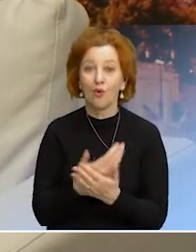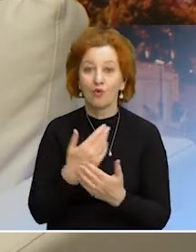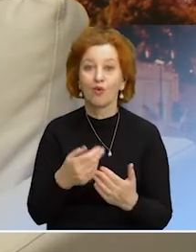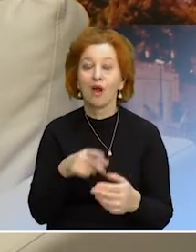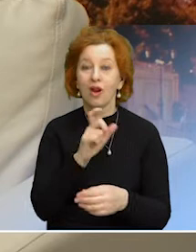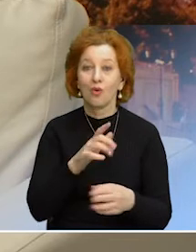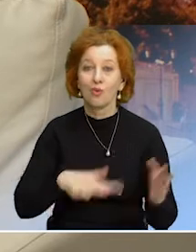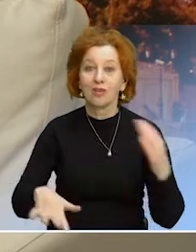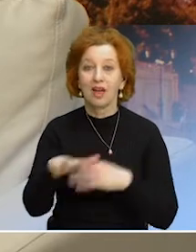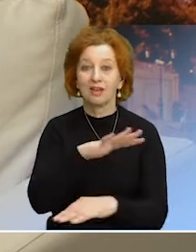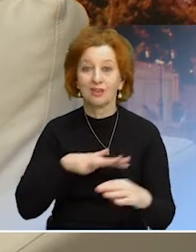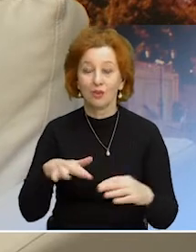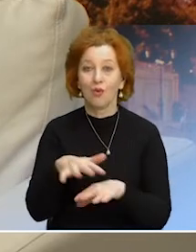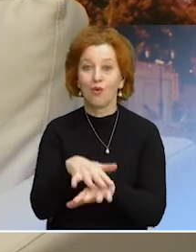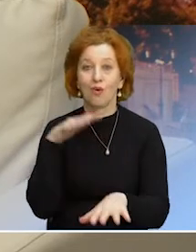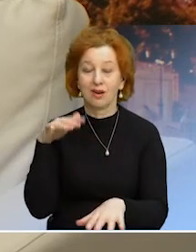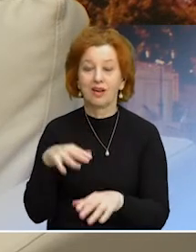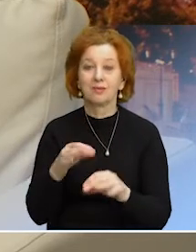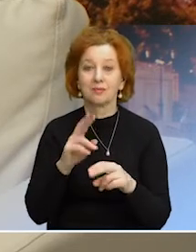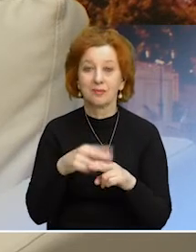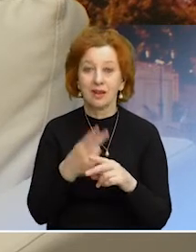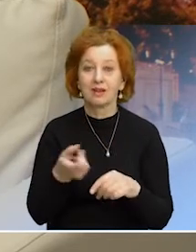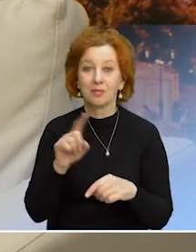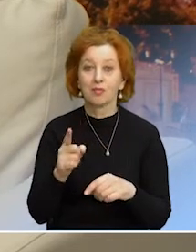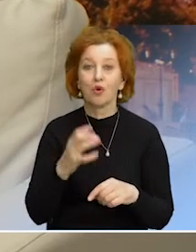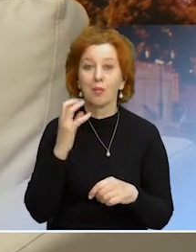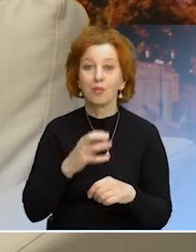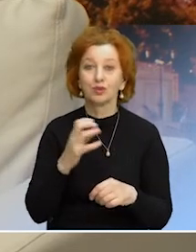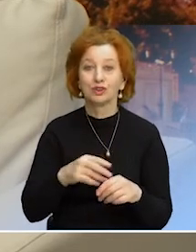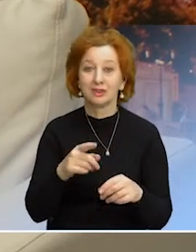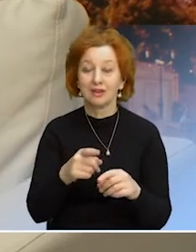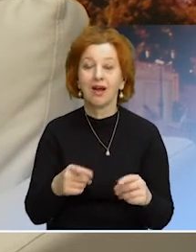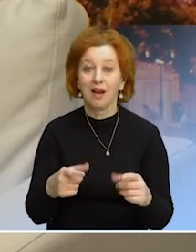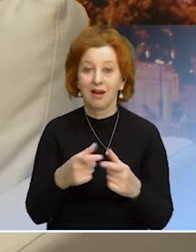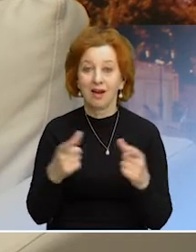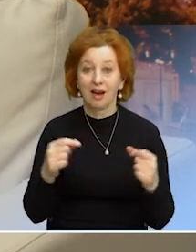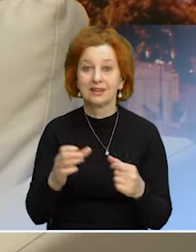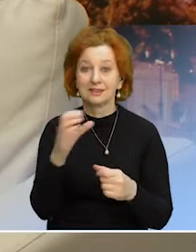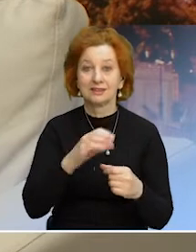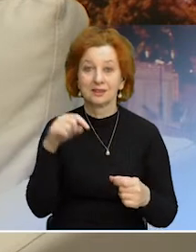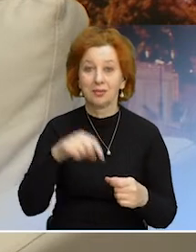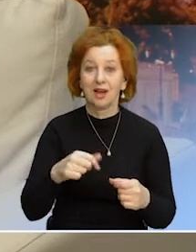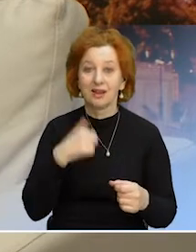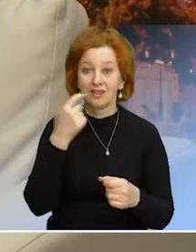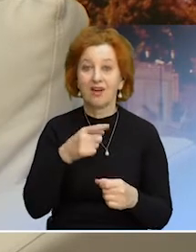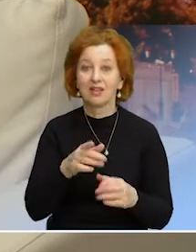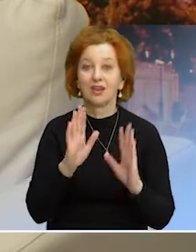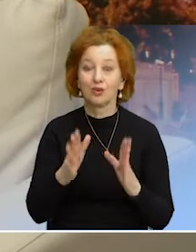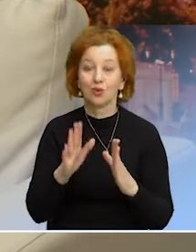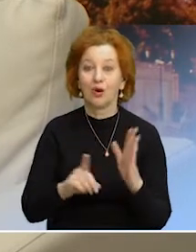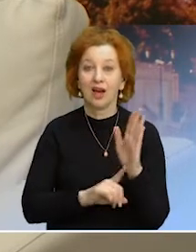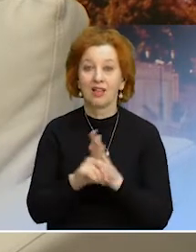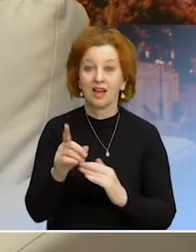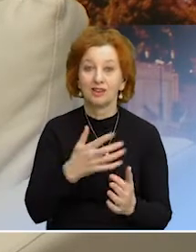новую аудиторию. Я об этом говорю со всей ответственностью, потому что пушкинская карта работает с сентября этого года. Она